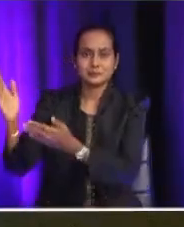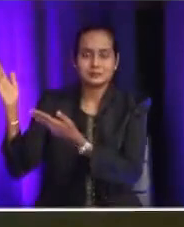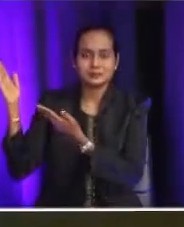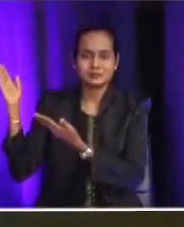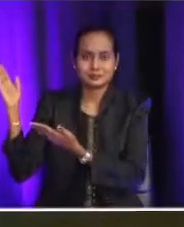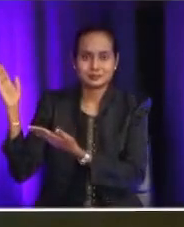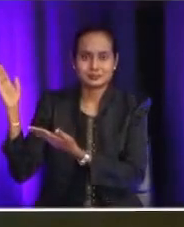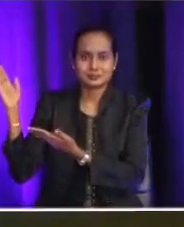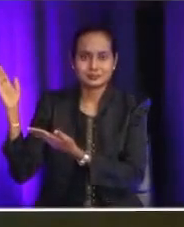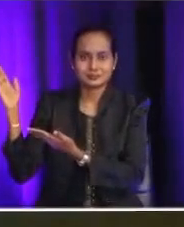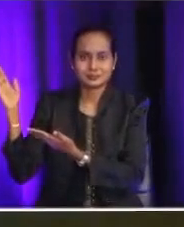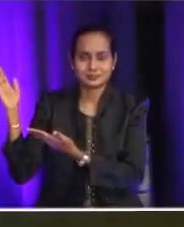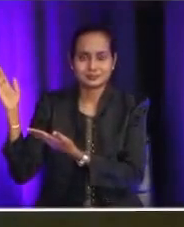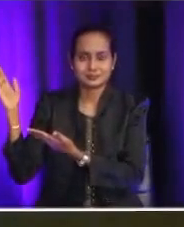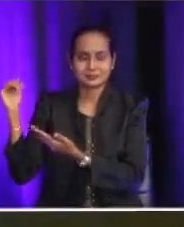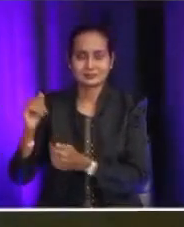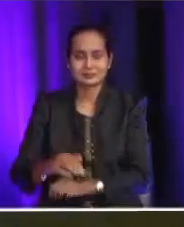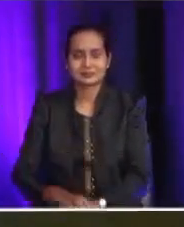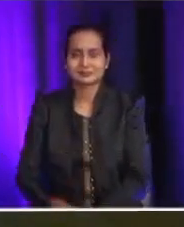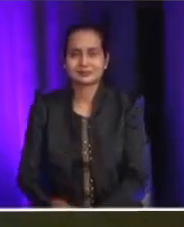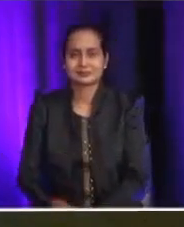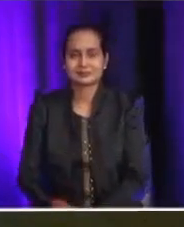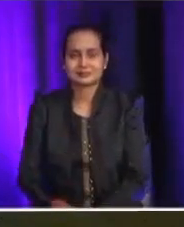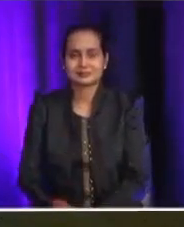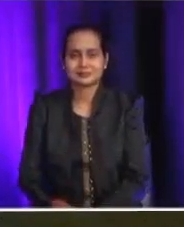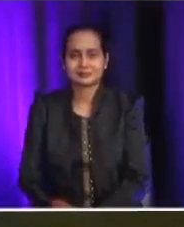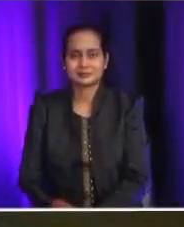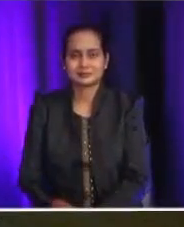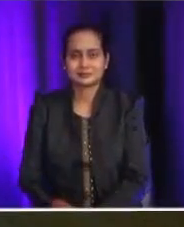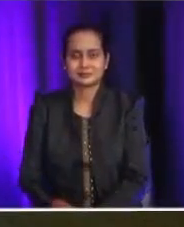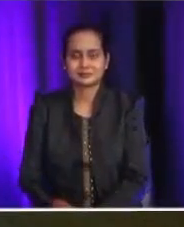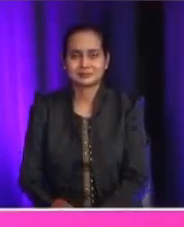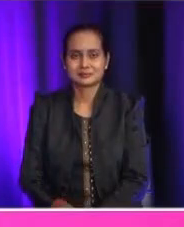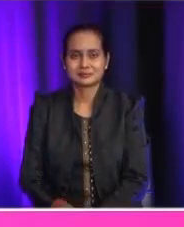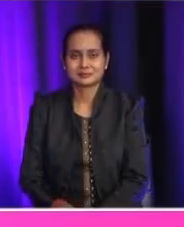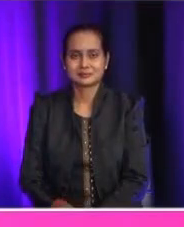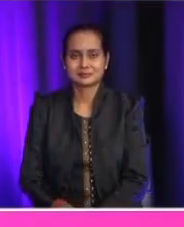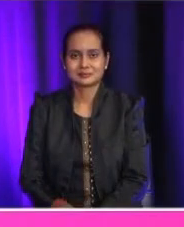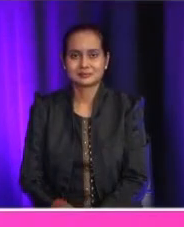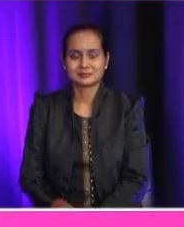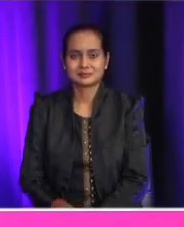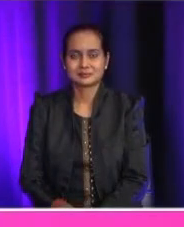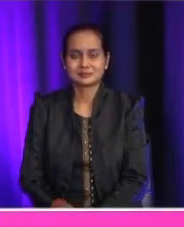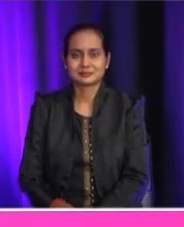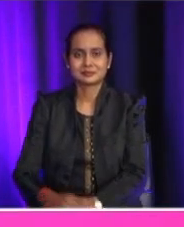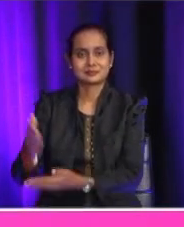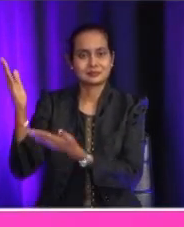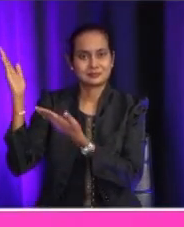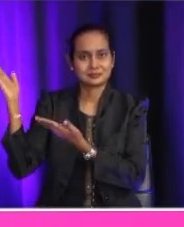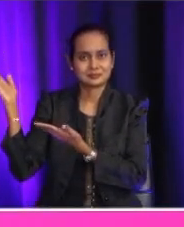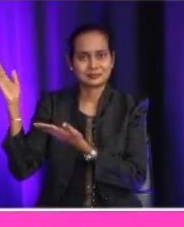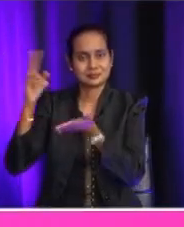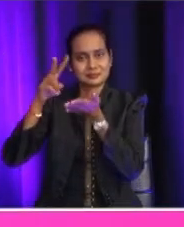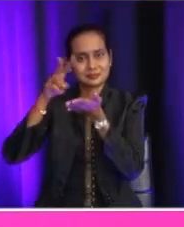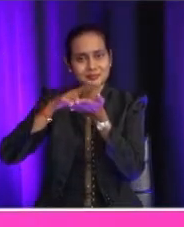Cikgu, saya nak baca. Yes. Boleh. Silakan Adania. Berdasarkan kajian interim tabiat